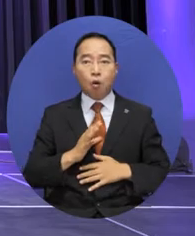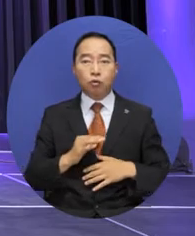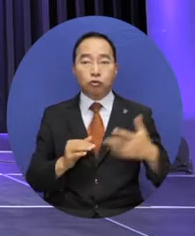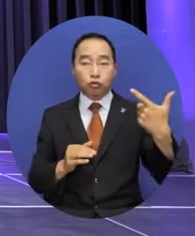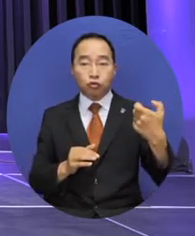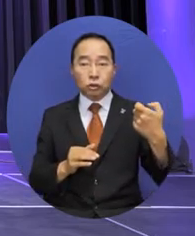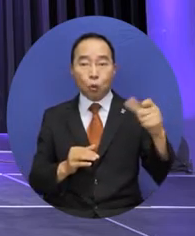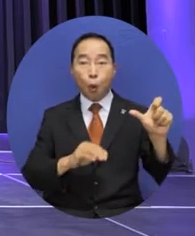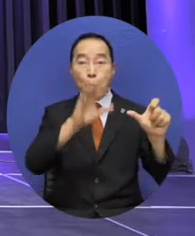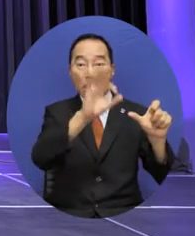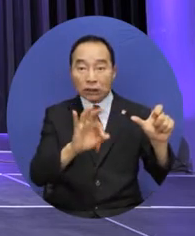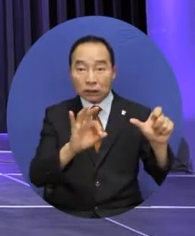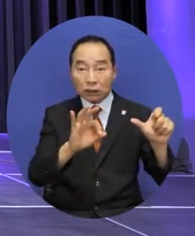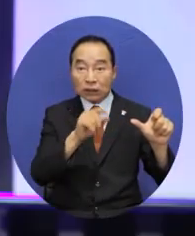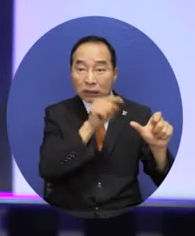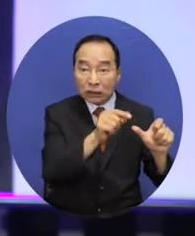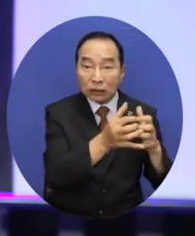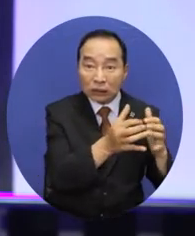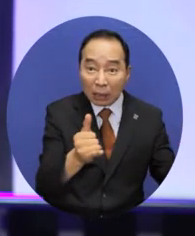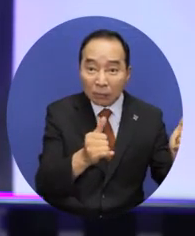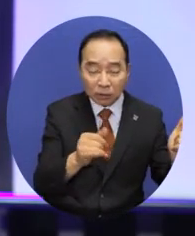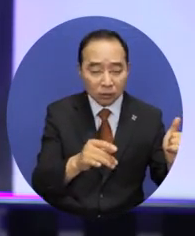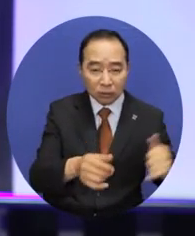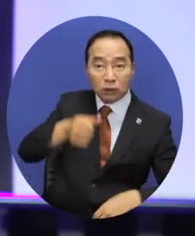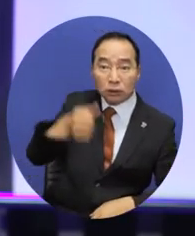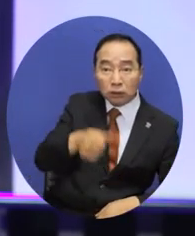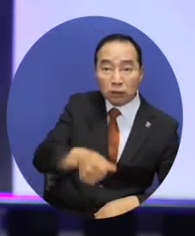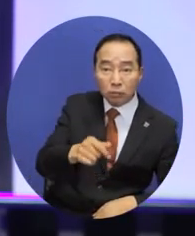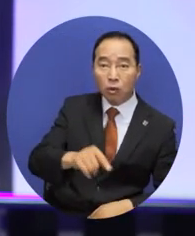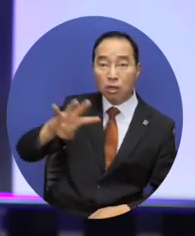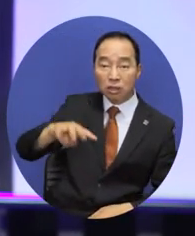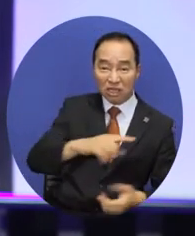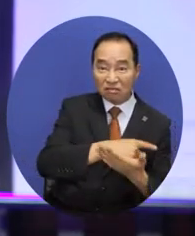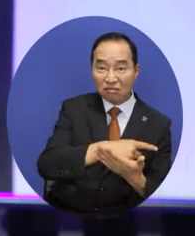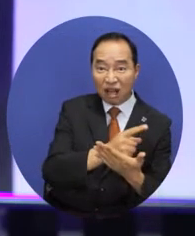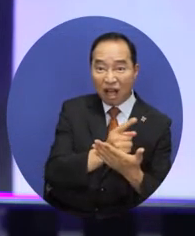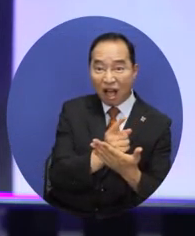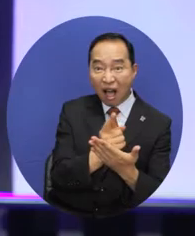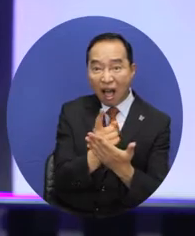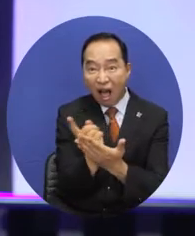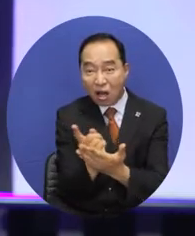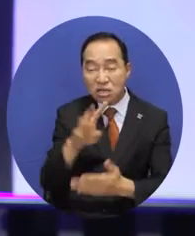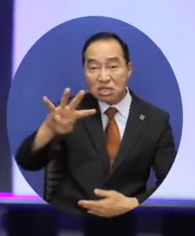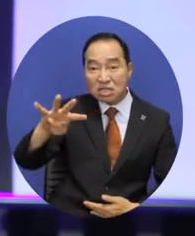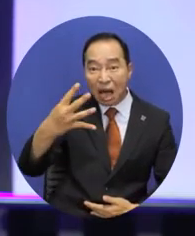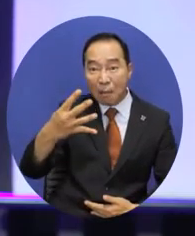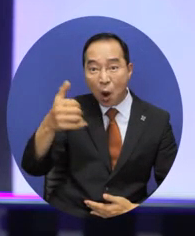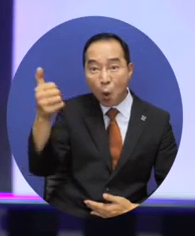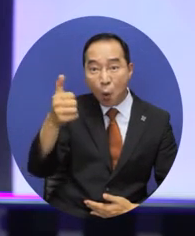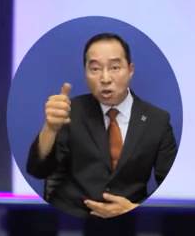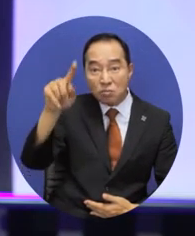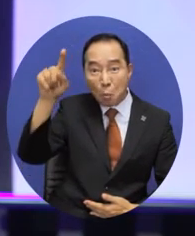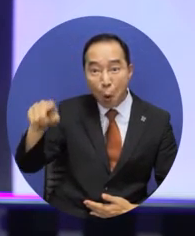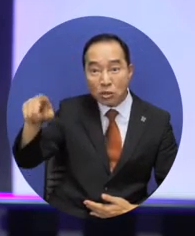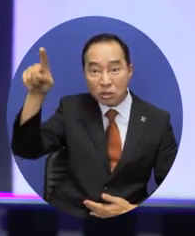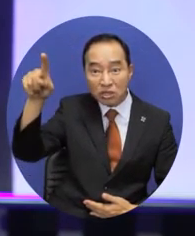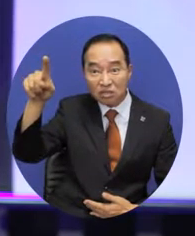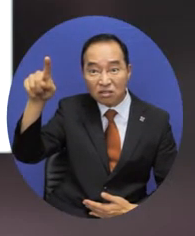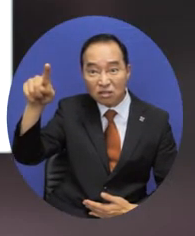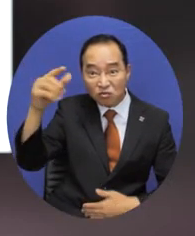450볼트의 버튼을 눌렀습니다. 스탠리 밀그램 자신도 충격을 받고 이 실험은 수년 동안 공개하지